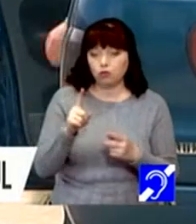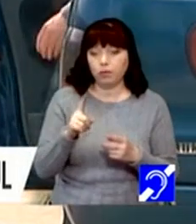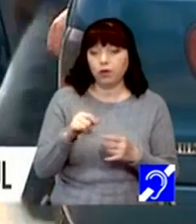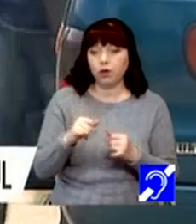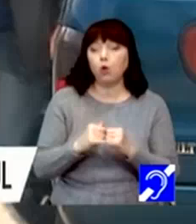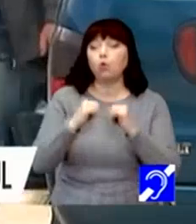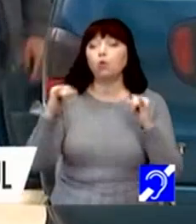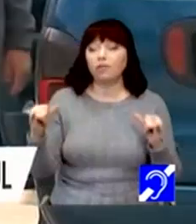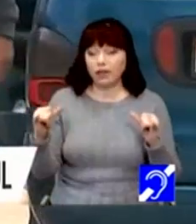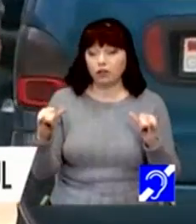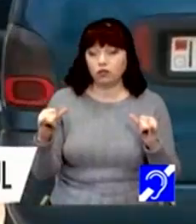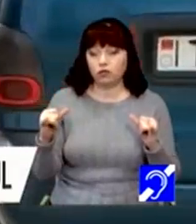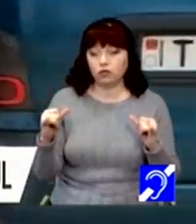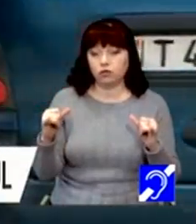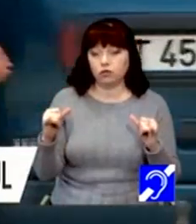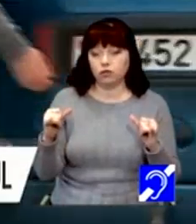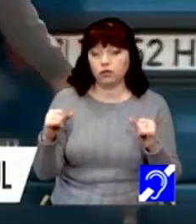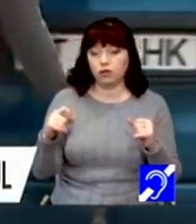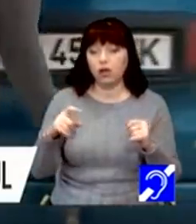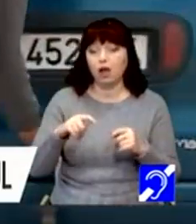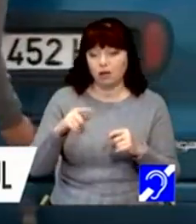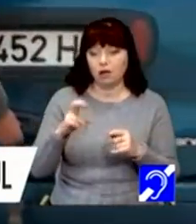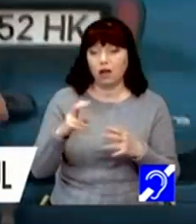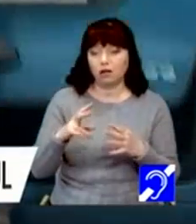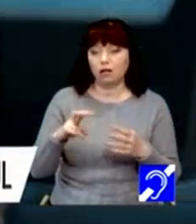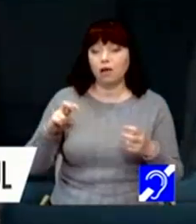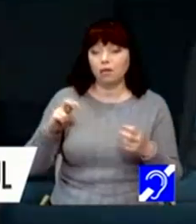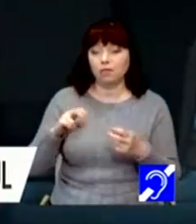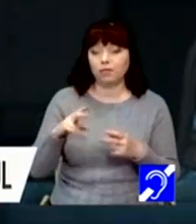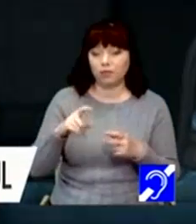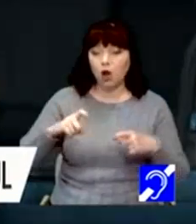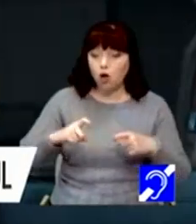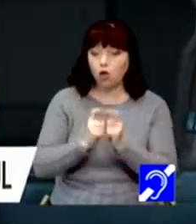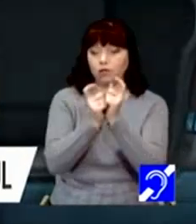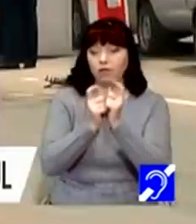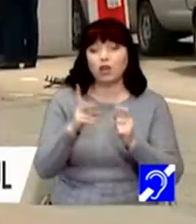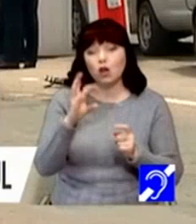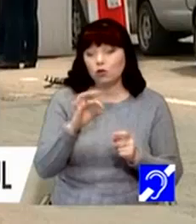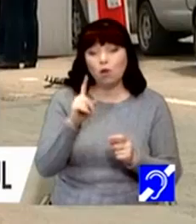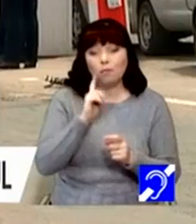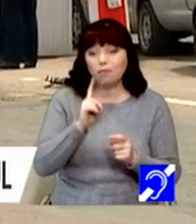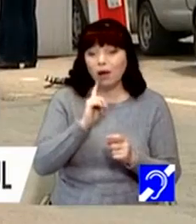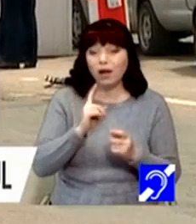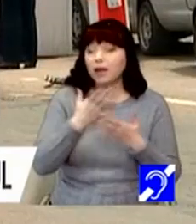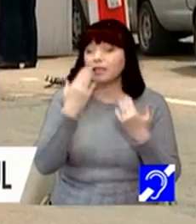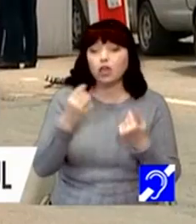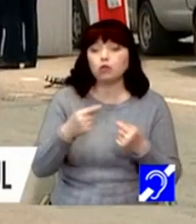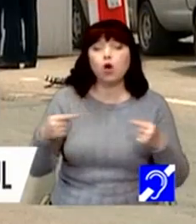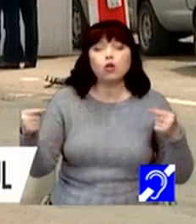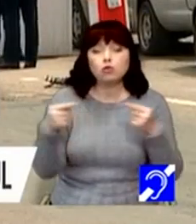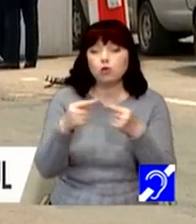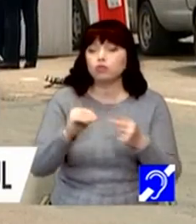să spunem așa conflictul dar nu există creat de noi în acest moment dat privind